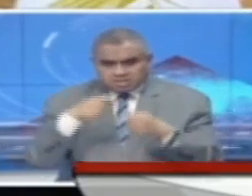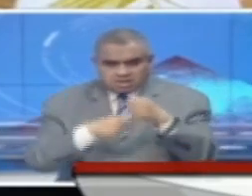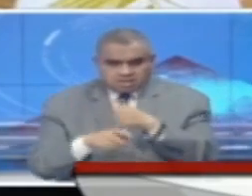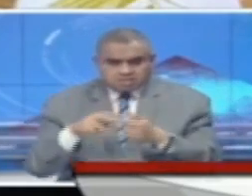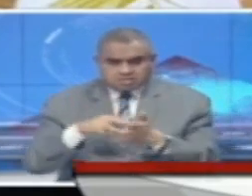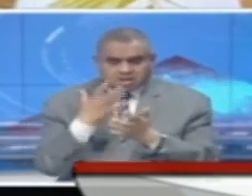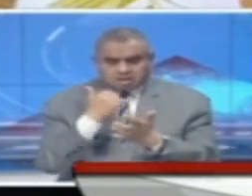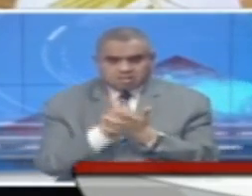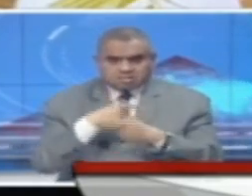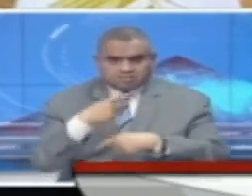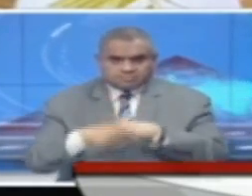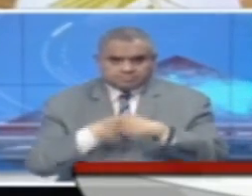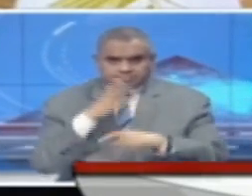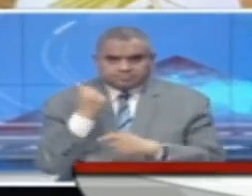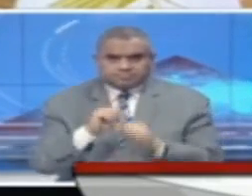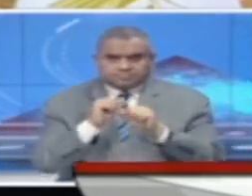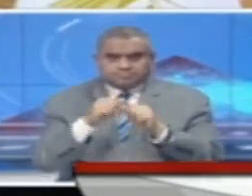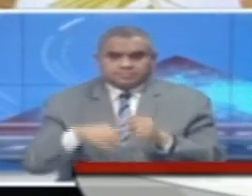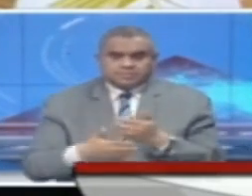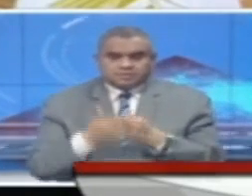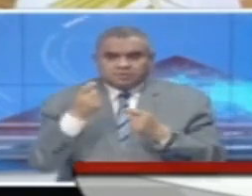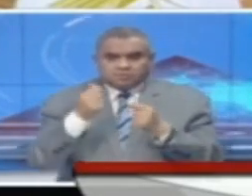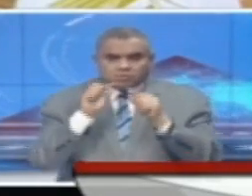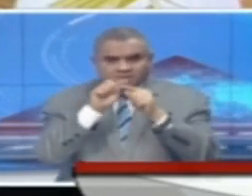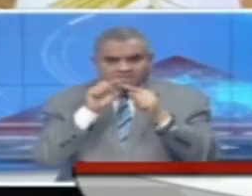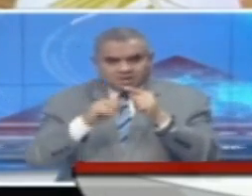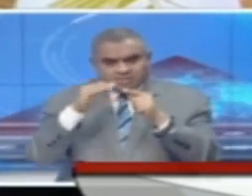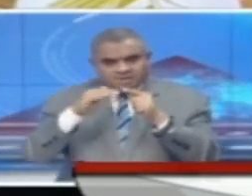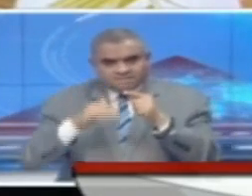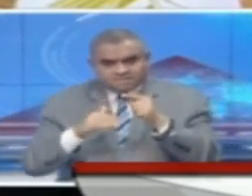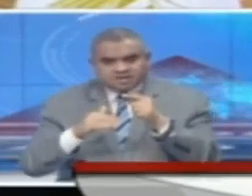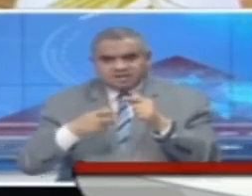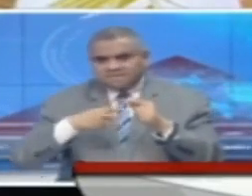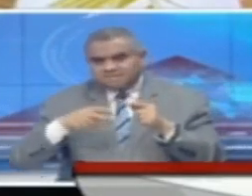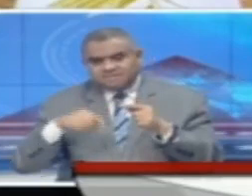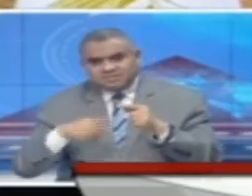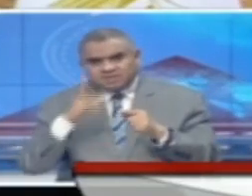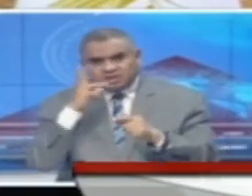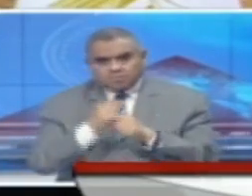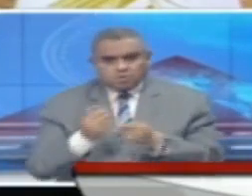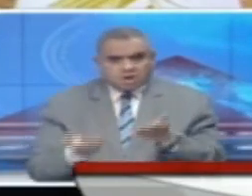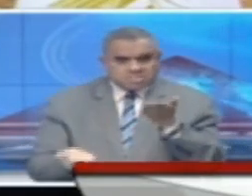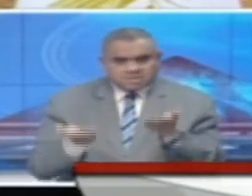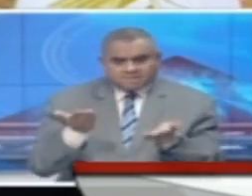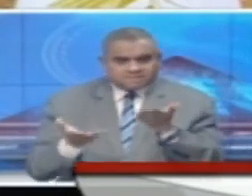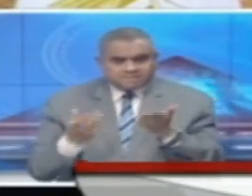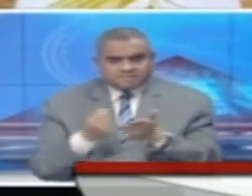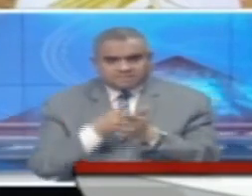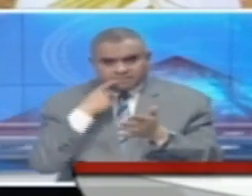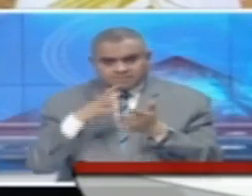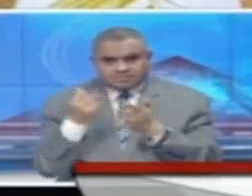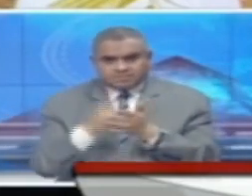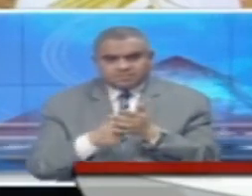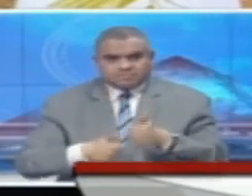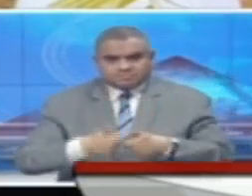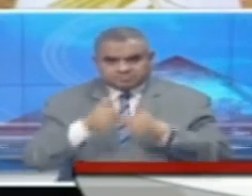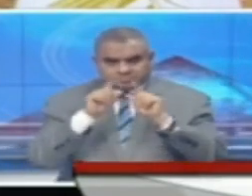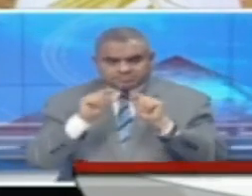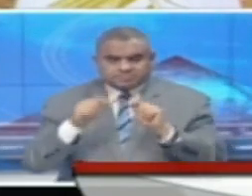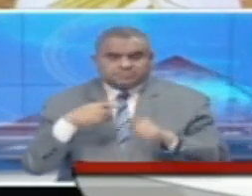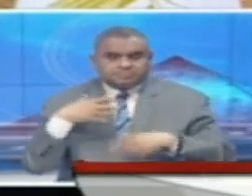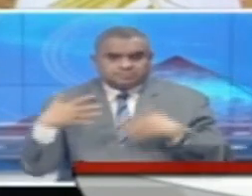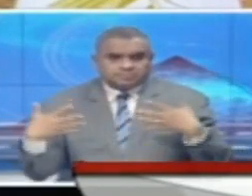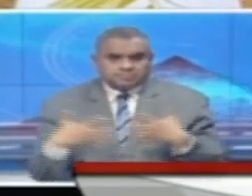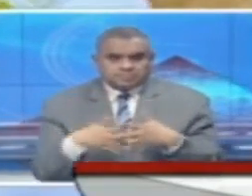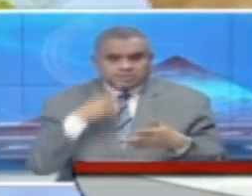الجنيه، تصحى الصبح تلاقي السلع نزلت، تصحى الصبح تلاقي مرتبك لما تحوله للدولار بقت قيمته اعلى. فبالتالي